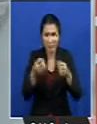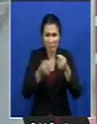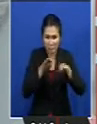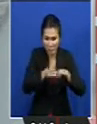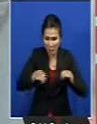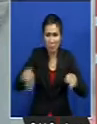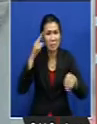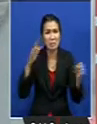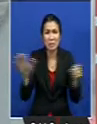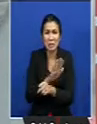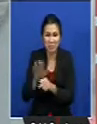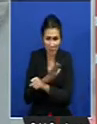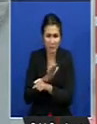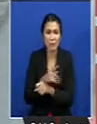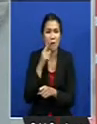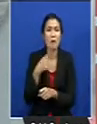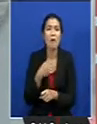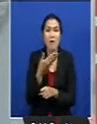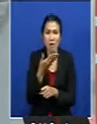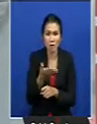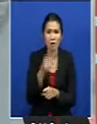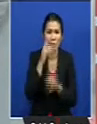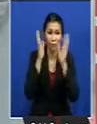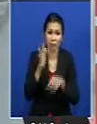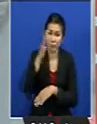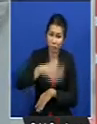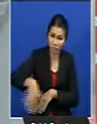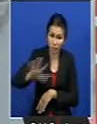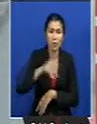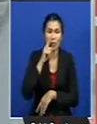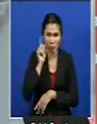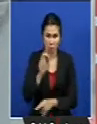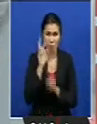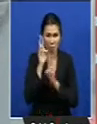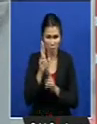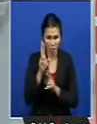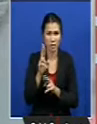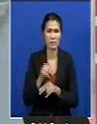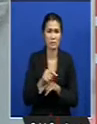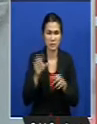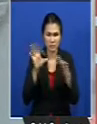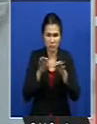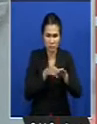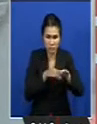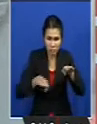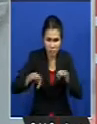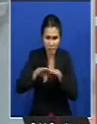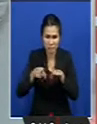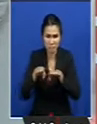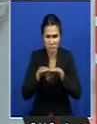รเต็มถนนนะครับฉะนั้นเนี่ยก็ขอให้ทุกท่านนะครับได้โปรดระมัดระวังในเรื่องของการแซงแย่ง